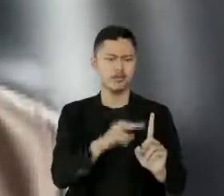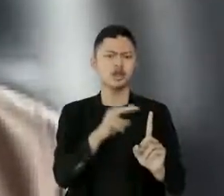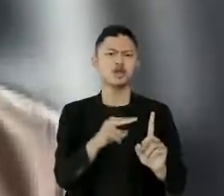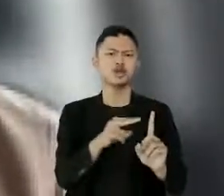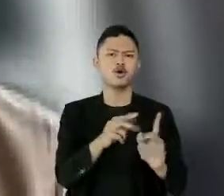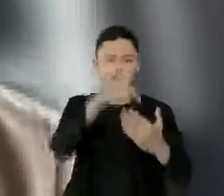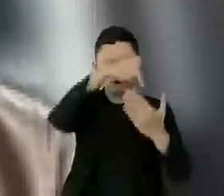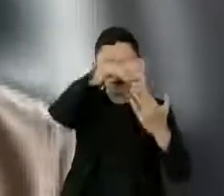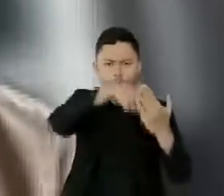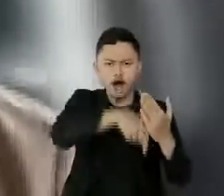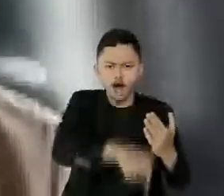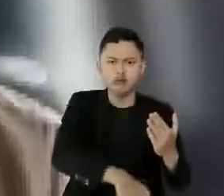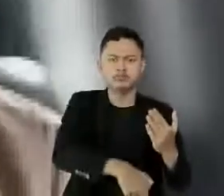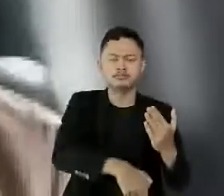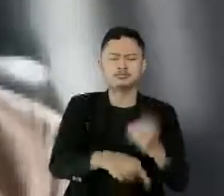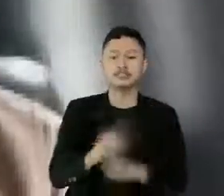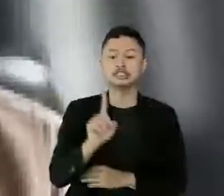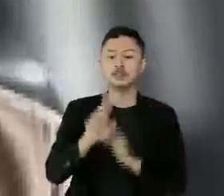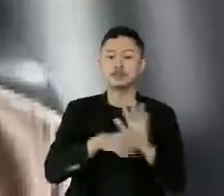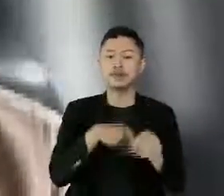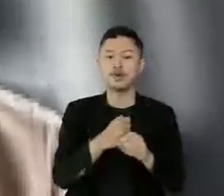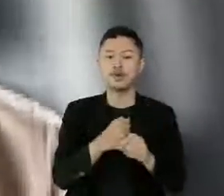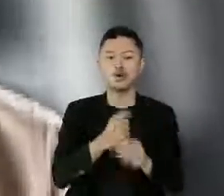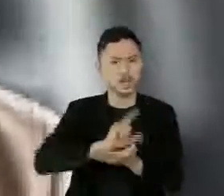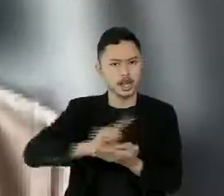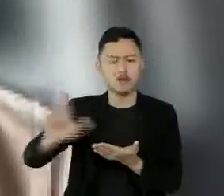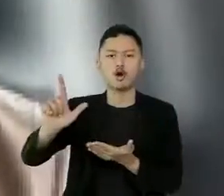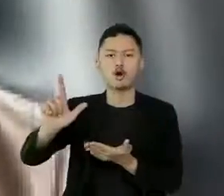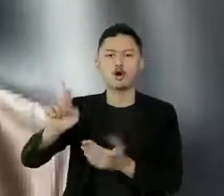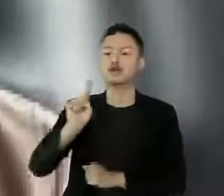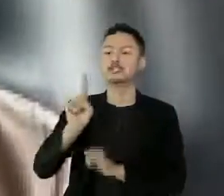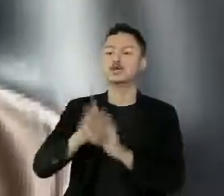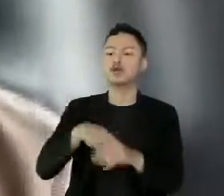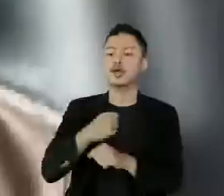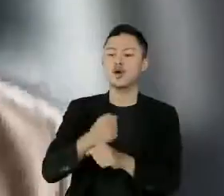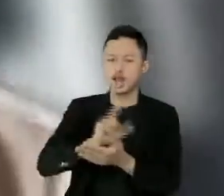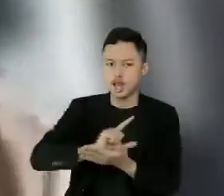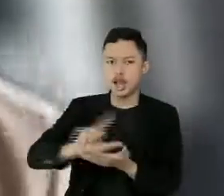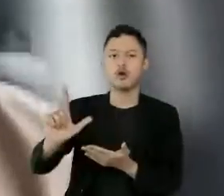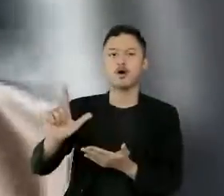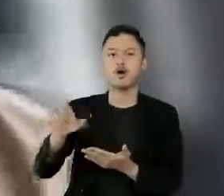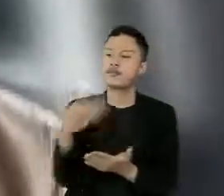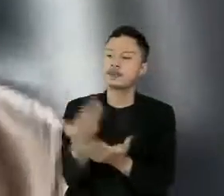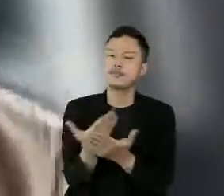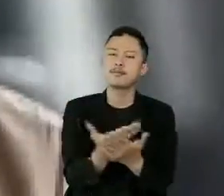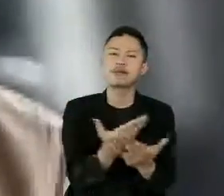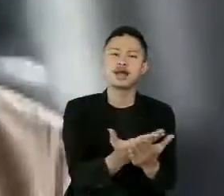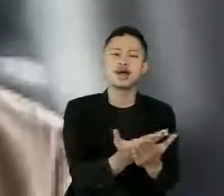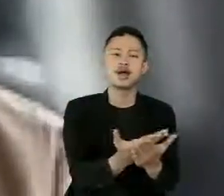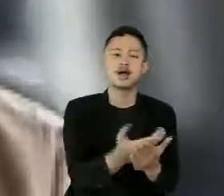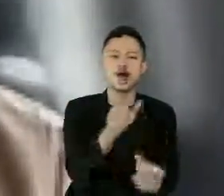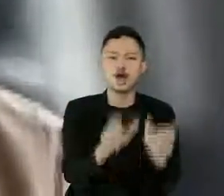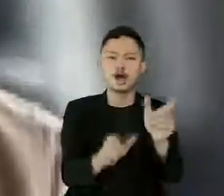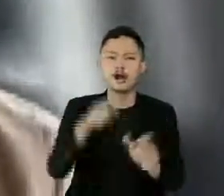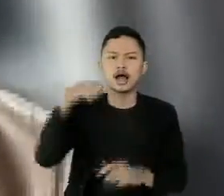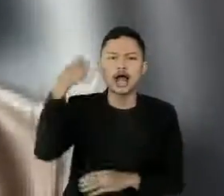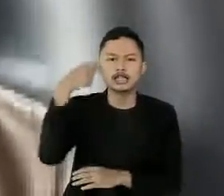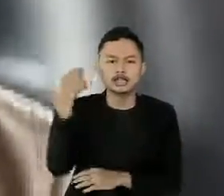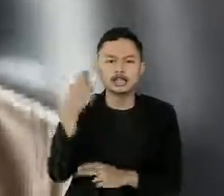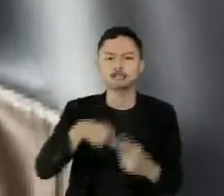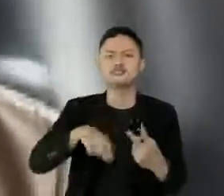secara detail per minggu bagaimana pelibatan masyarakat umum, tokoh-tokoh masyarakat, tokoh agama,